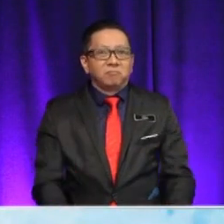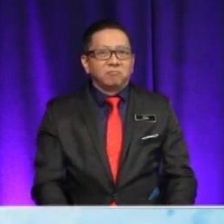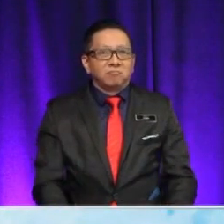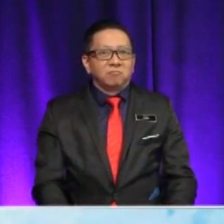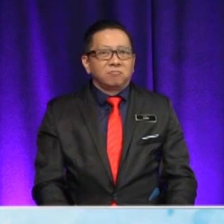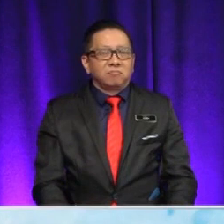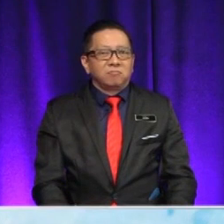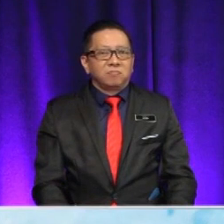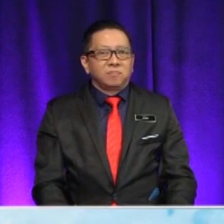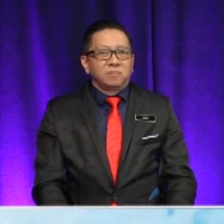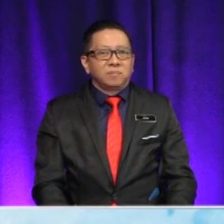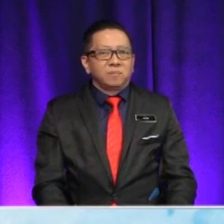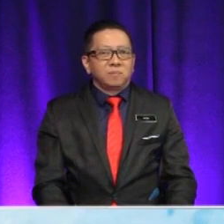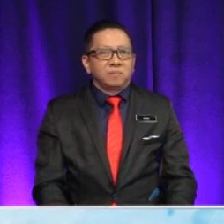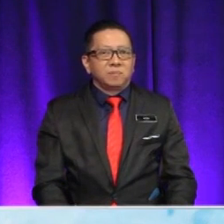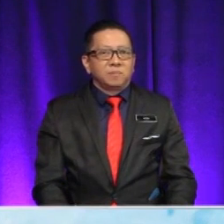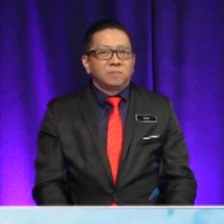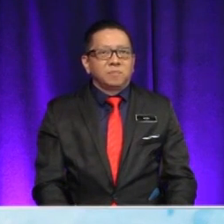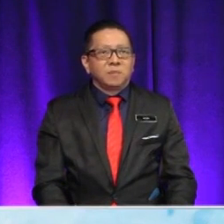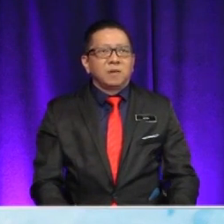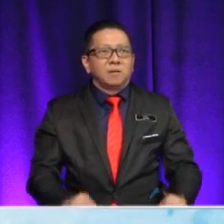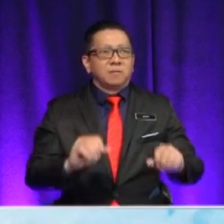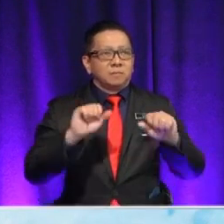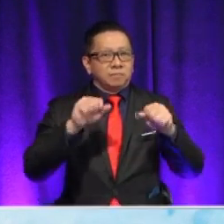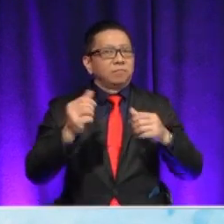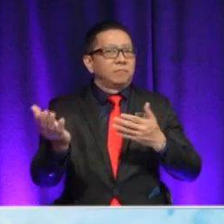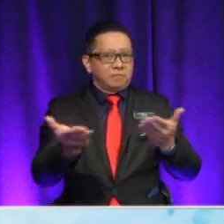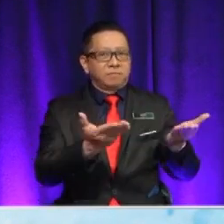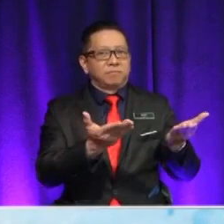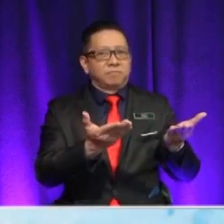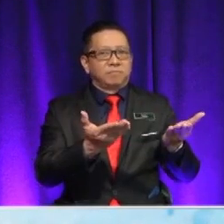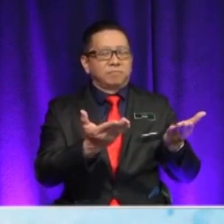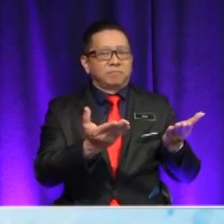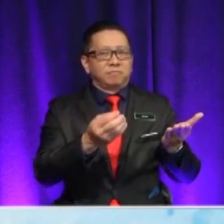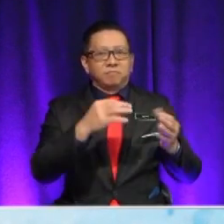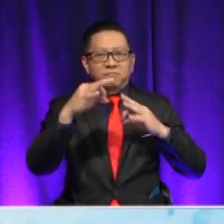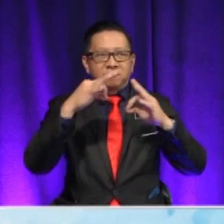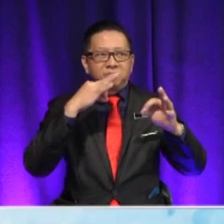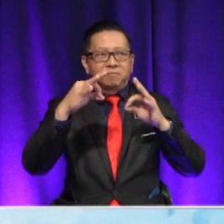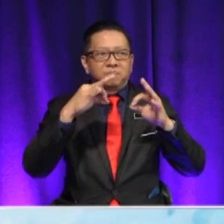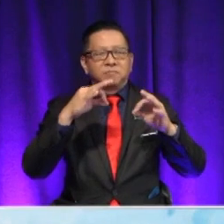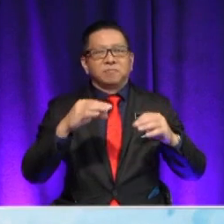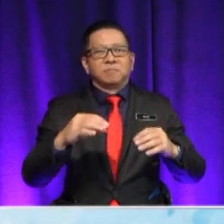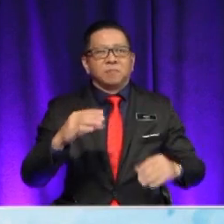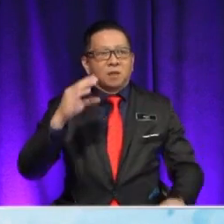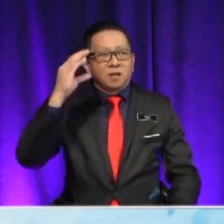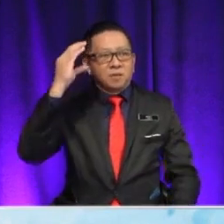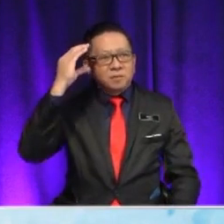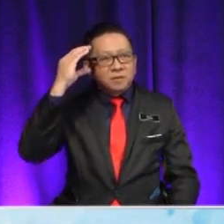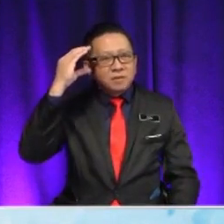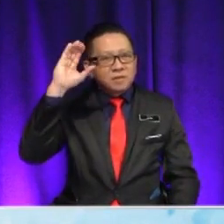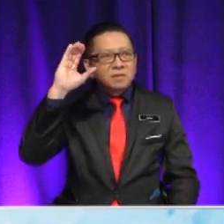ulang kaji sebelum Cikgu Farah mengajar pada hari ini. Okey, jadi silakan. Siapa nak terangkan? Silakan.